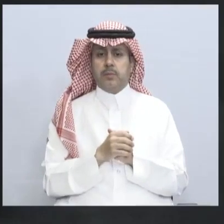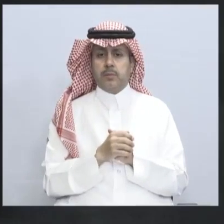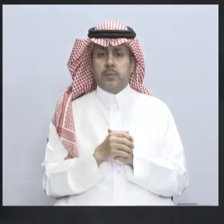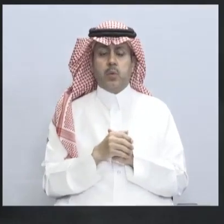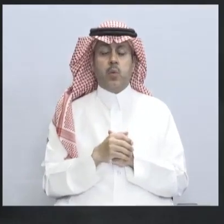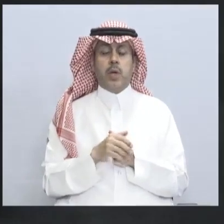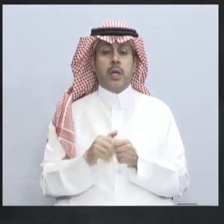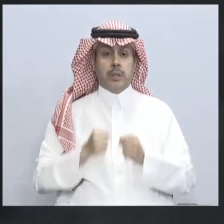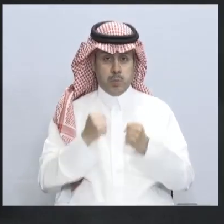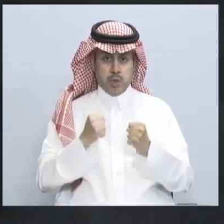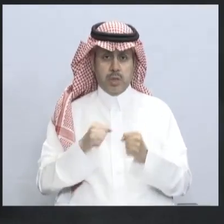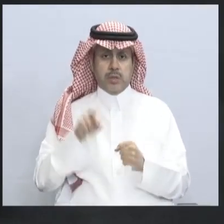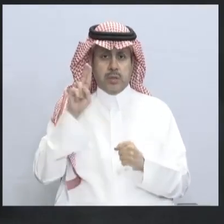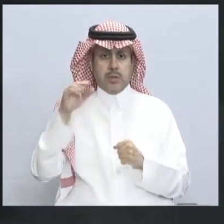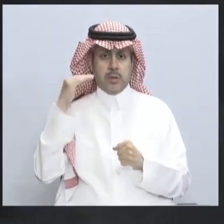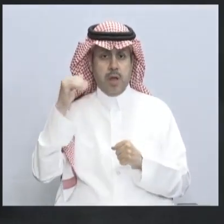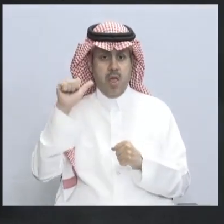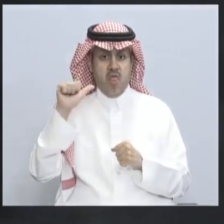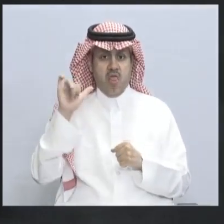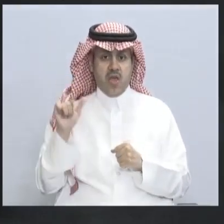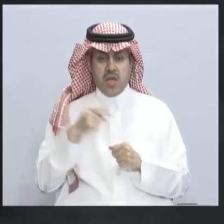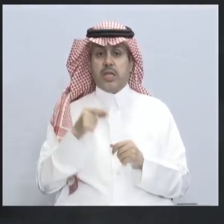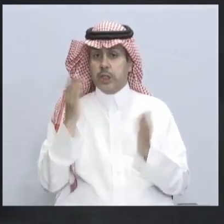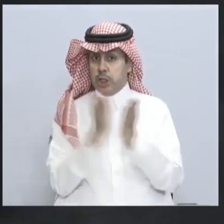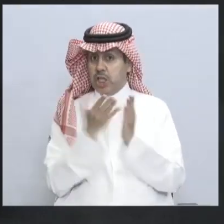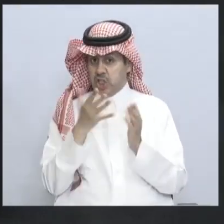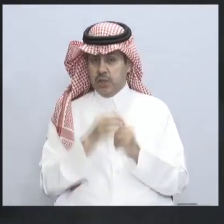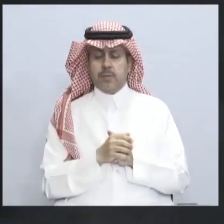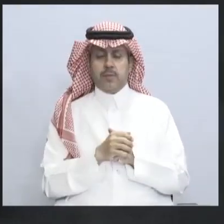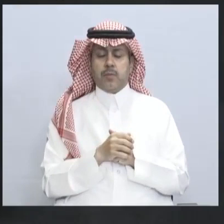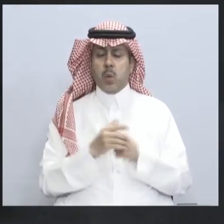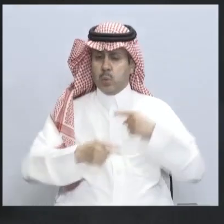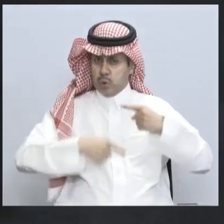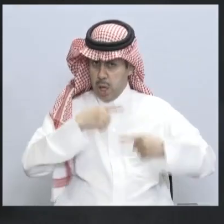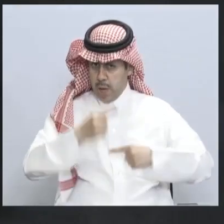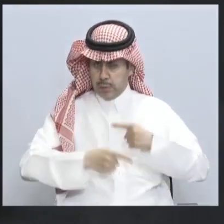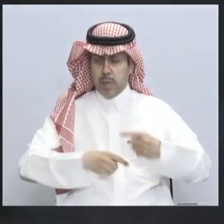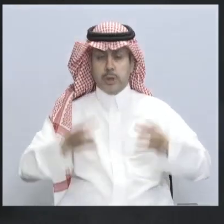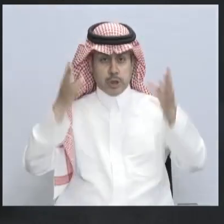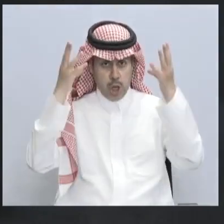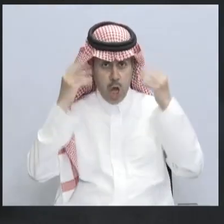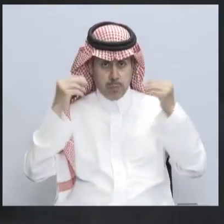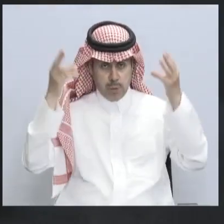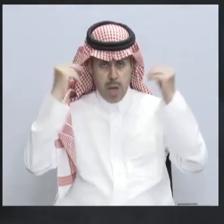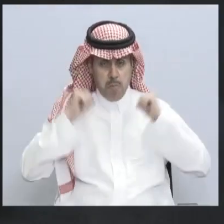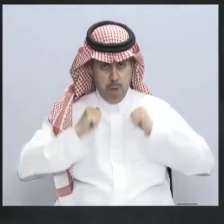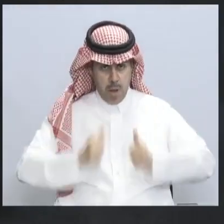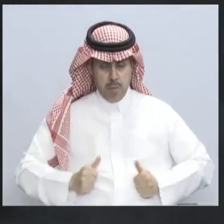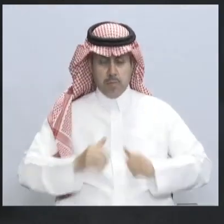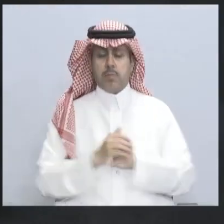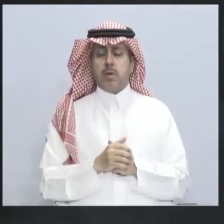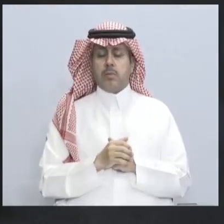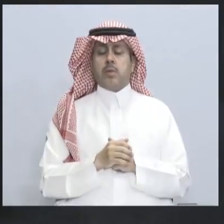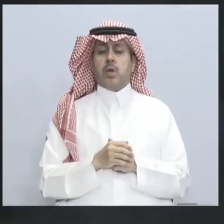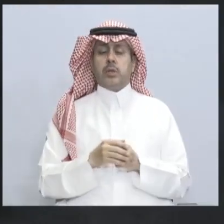تحضير الدرس الجديد ودائما طالب العلم يستثمر وقته في طلب العلم وفي